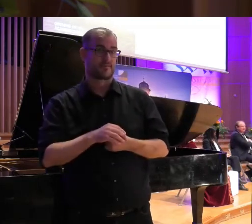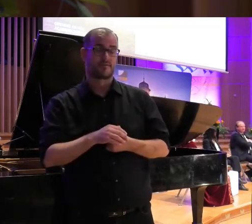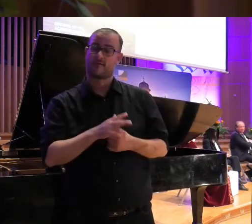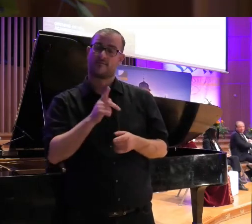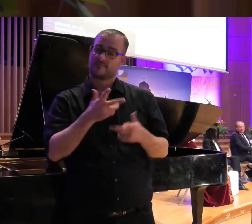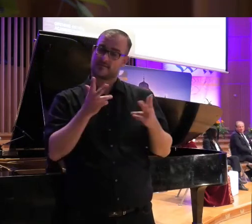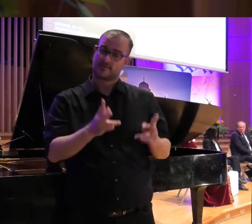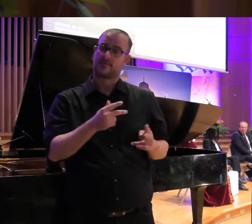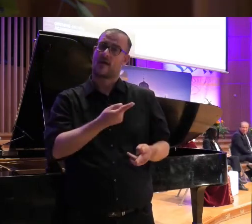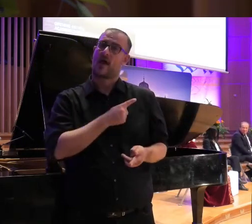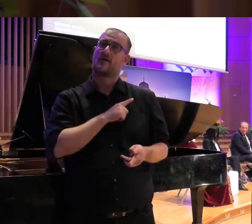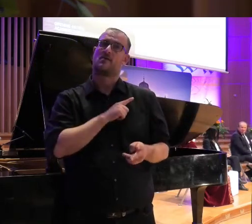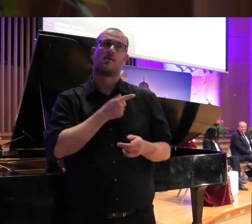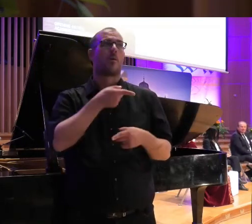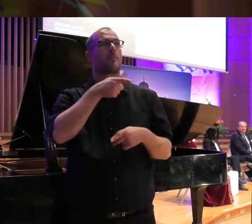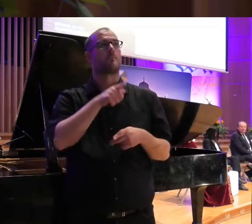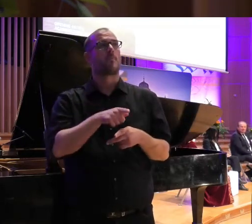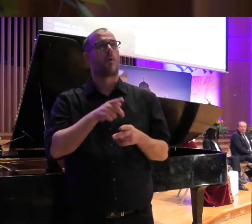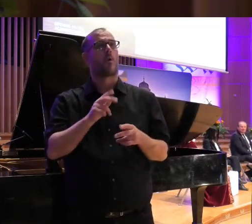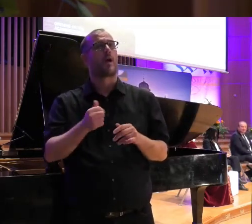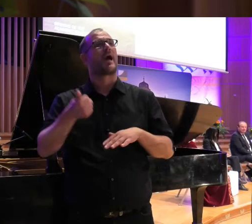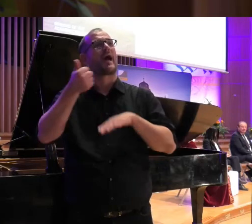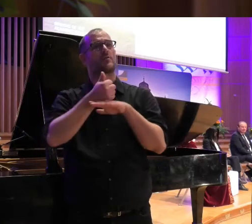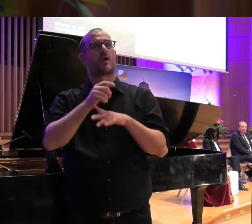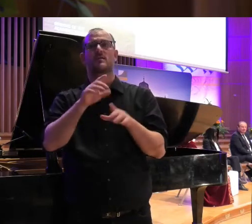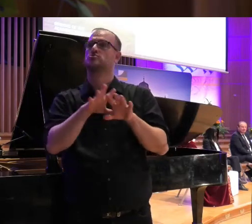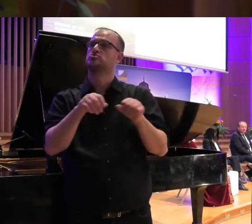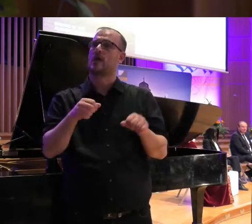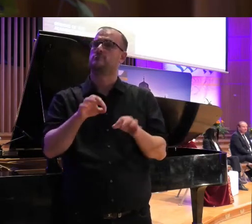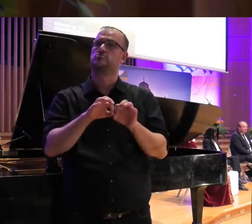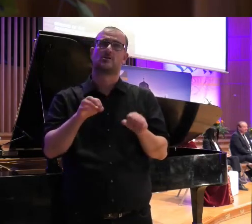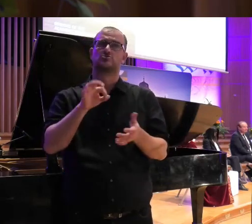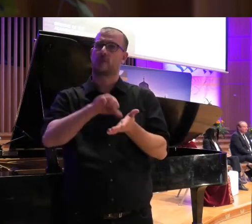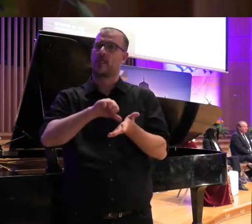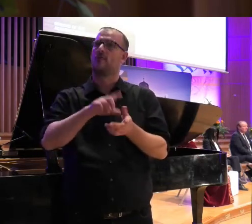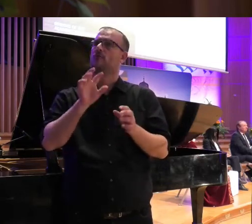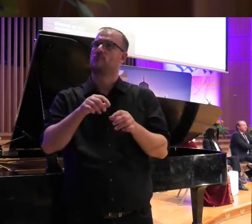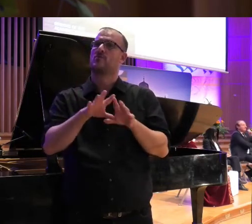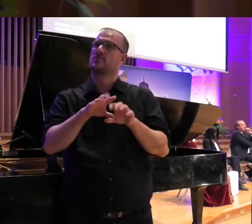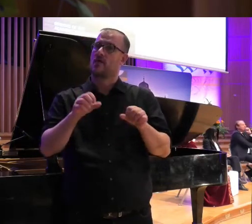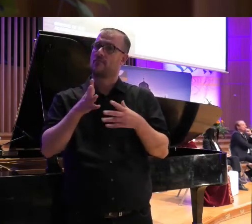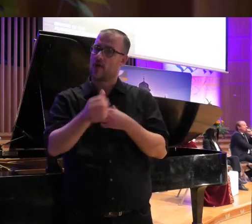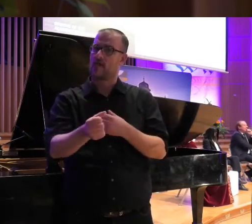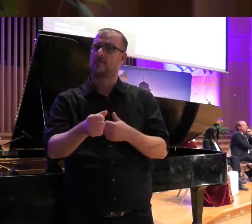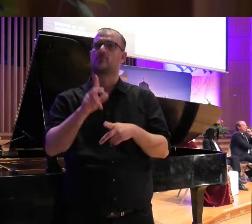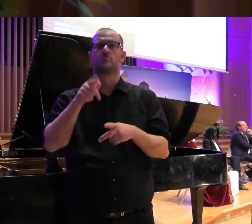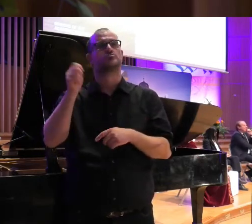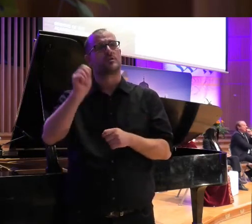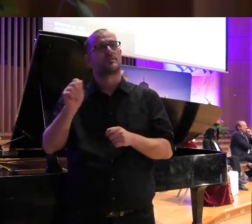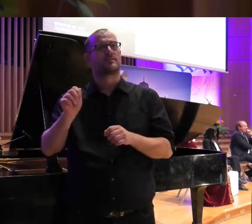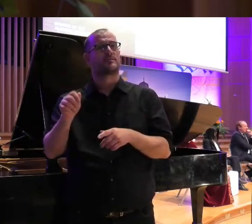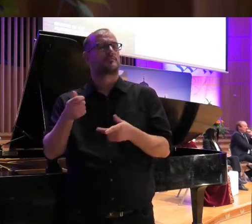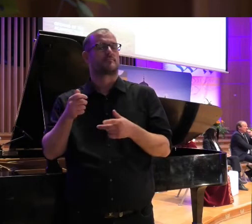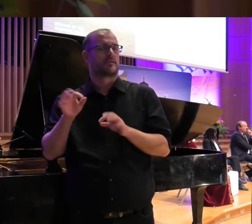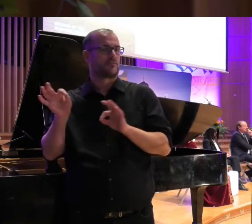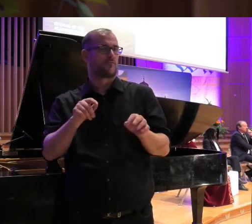eigenes Prorektorat für Nachhaltigkeit gibt, eine Stabsstelle für Nachhaltigkeit und ein studentisch geführtes Green Office, das ist meiner Meinung